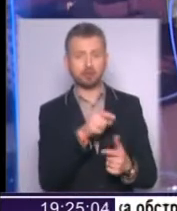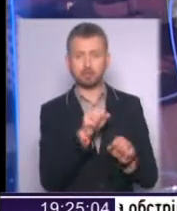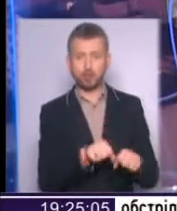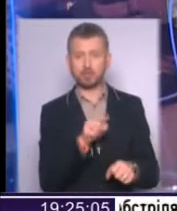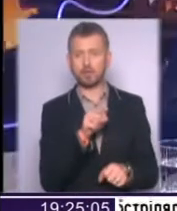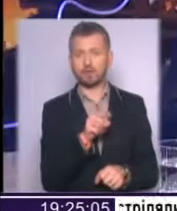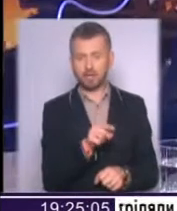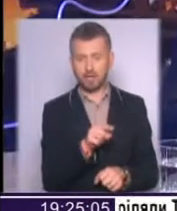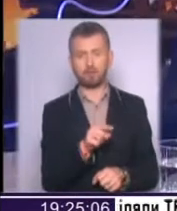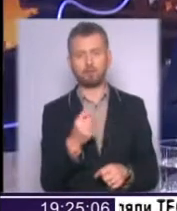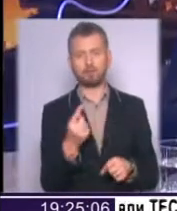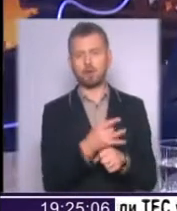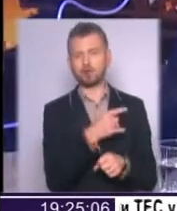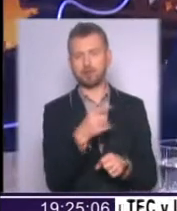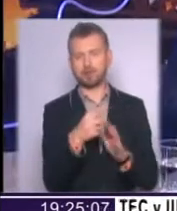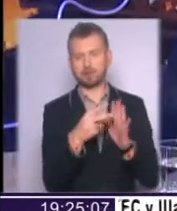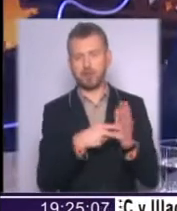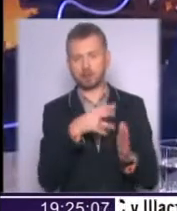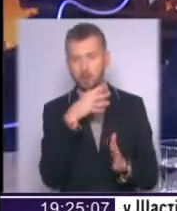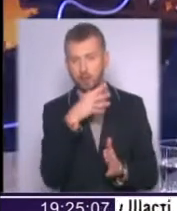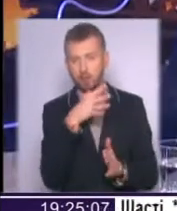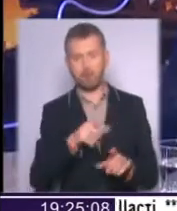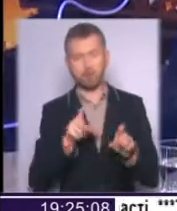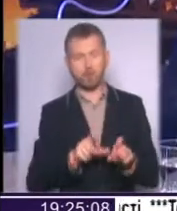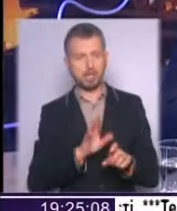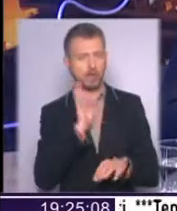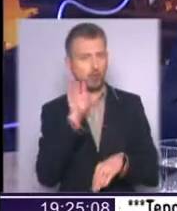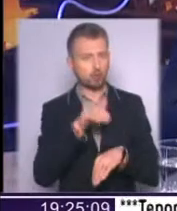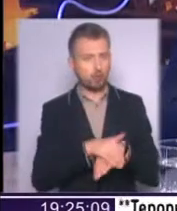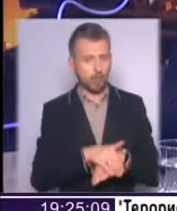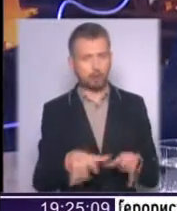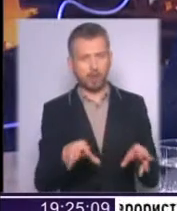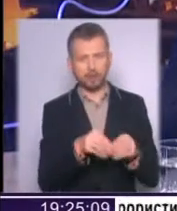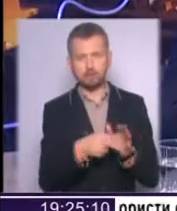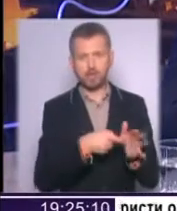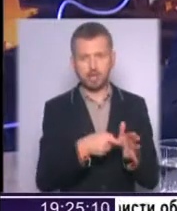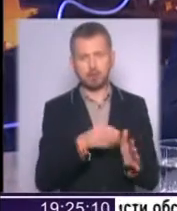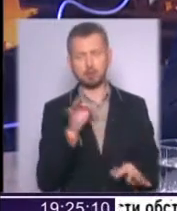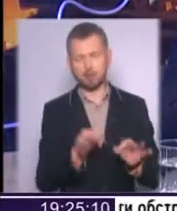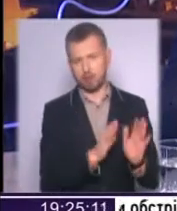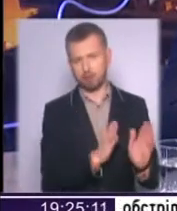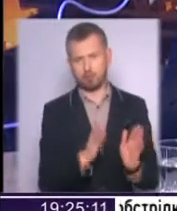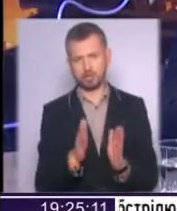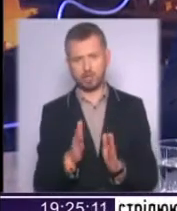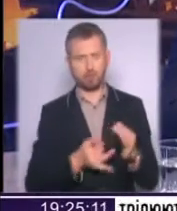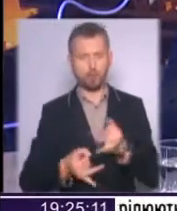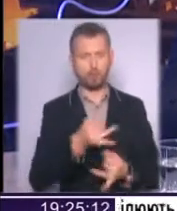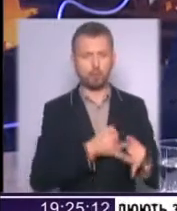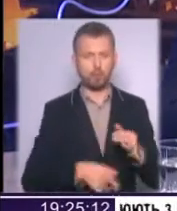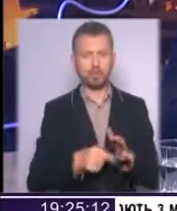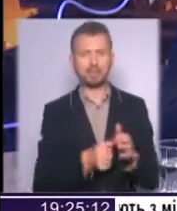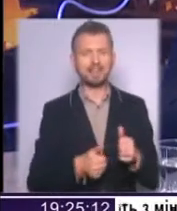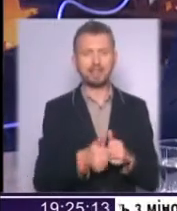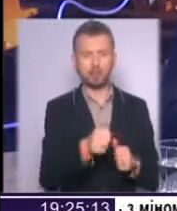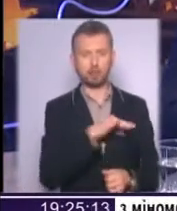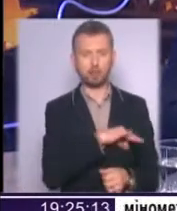а останній з'їзд був там декілька років тому, посидіти зранку до вечора шахтарями в нормальному режимі, обговорити з лідерами